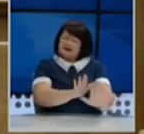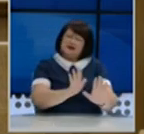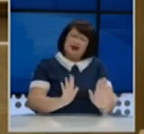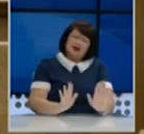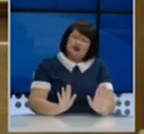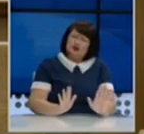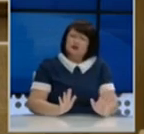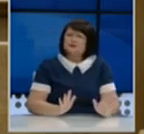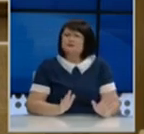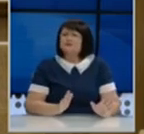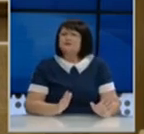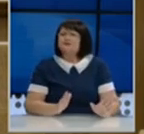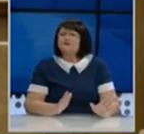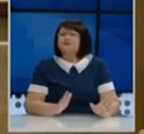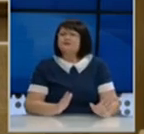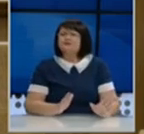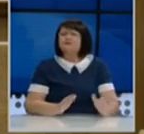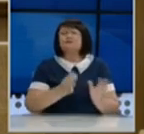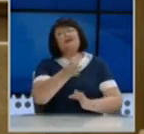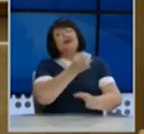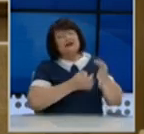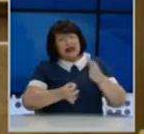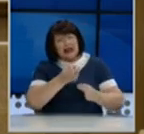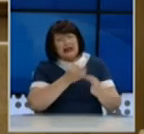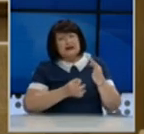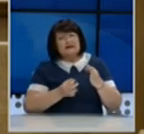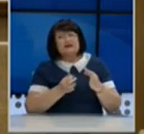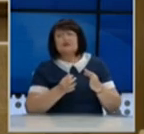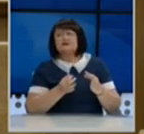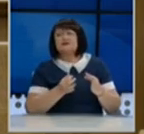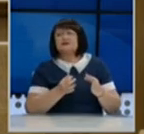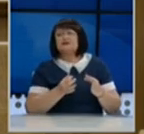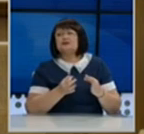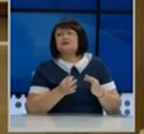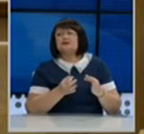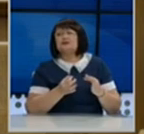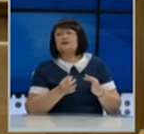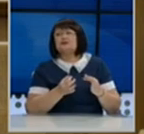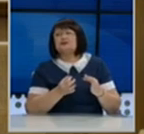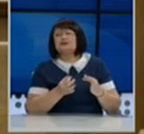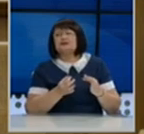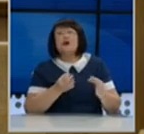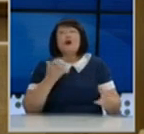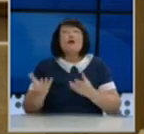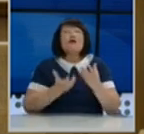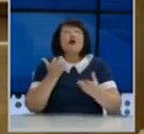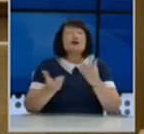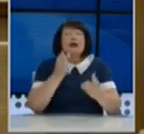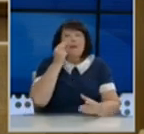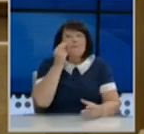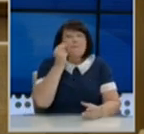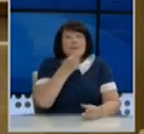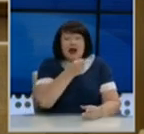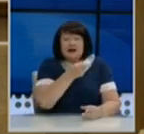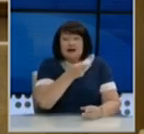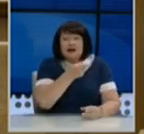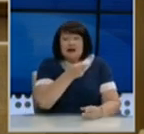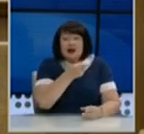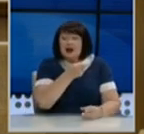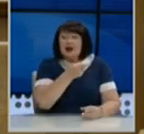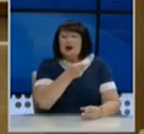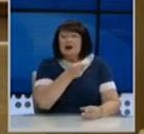να τα σώσουμε, να μας λέτε ότι την φωτιά στην Πάρνηθα εκτός